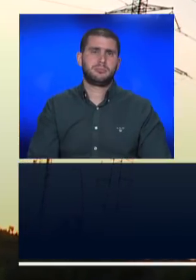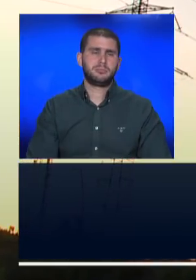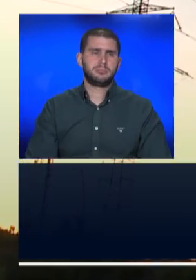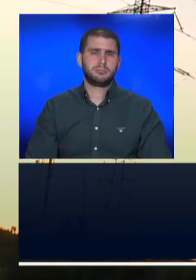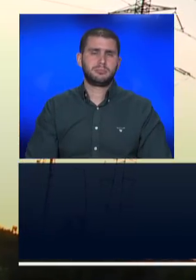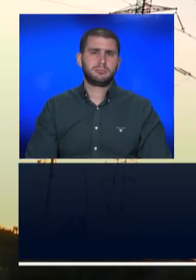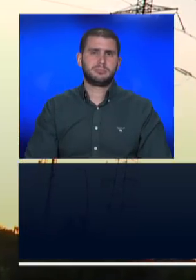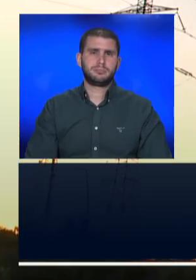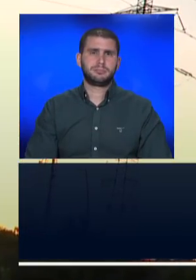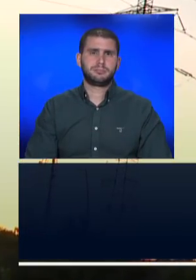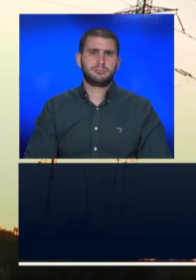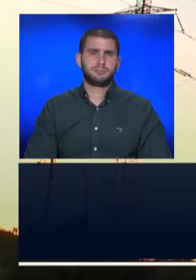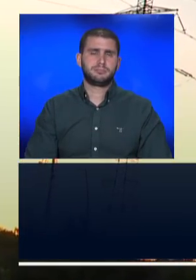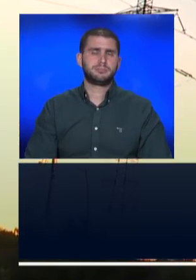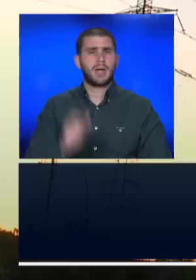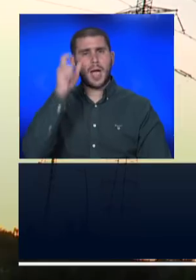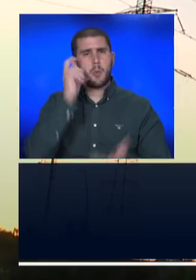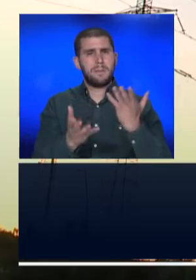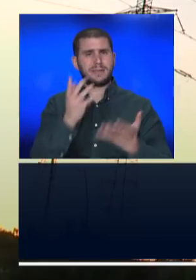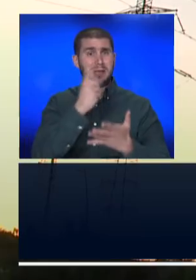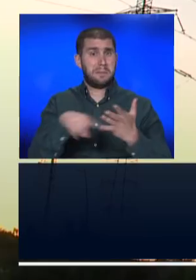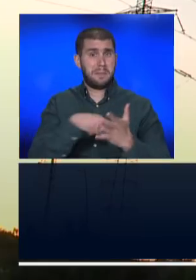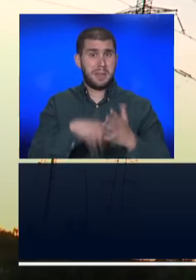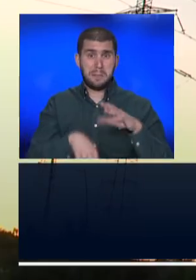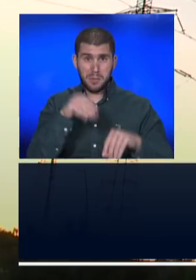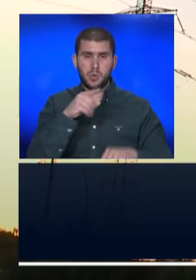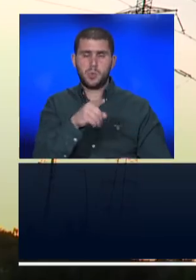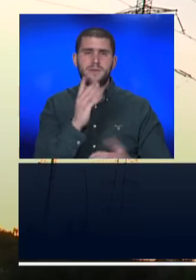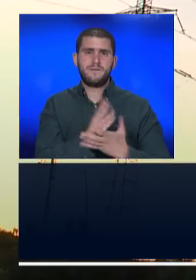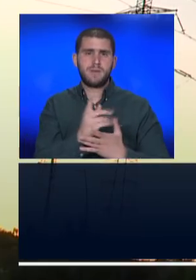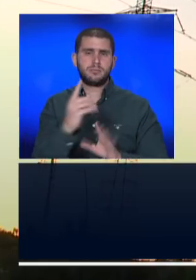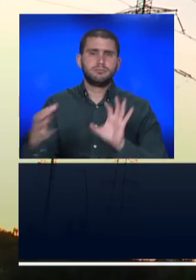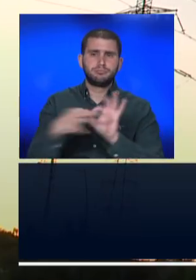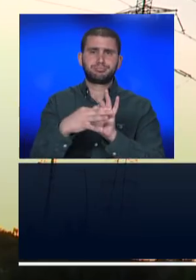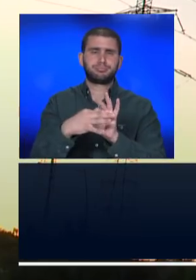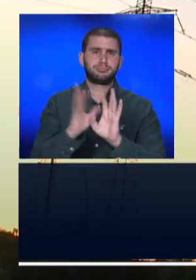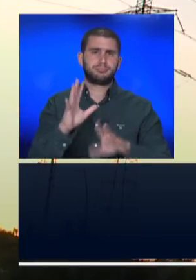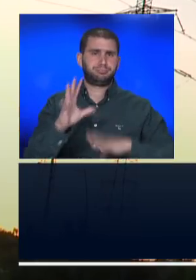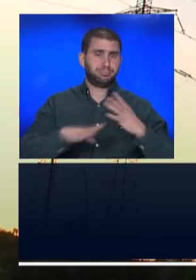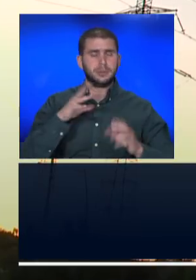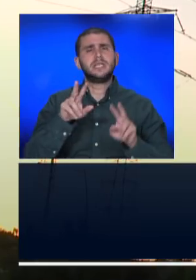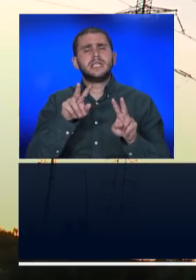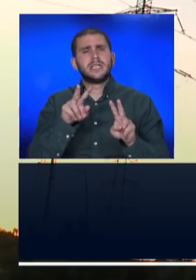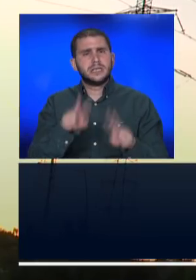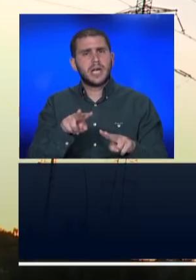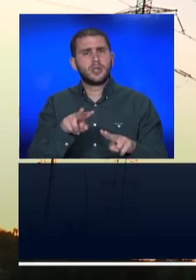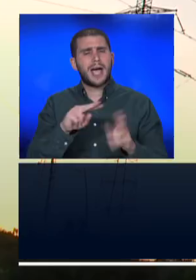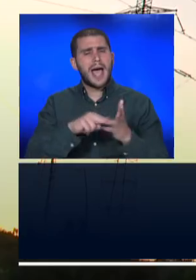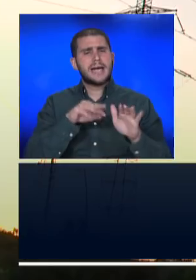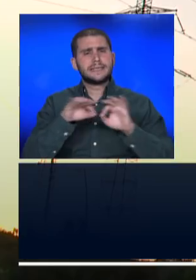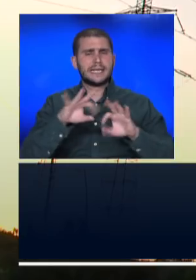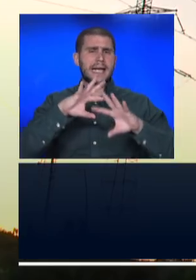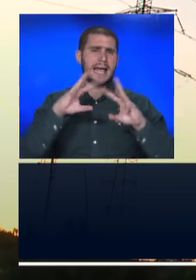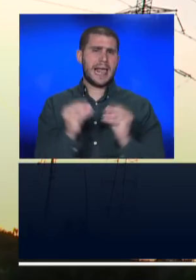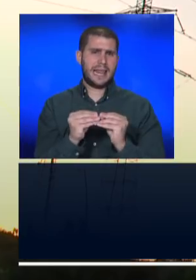אבו מאזן ביטל את הבחירות, הוא גם חיבר את זה לנקודה. יש פה אסטרטגיה כוללת,